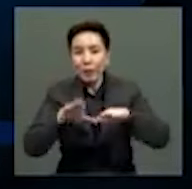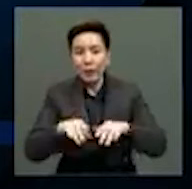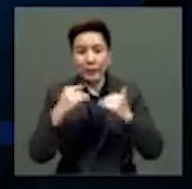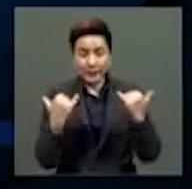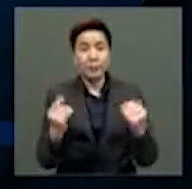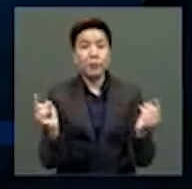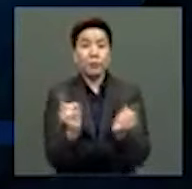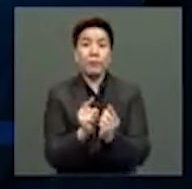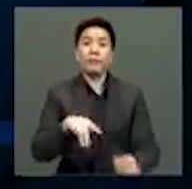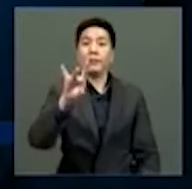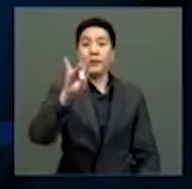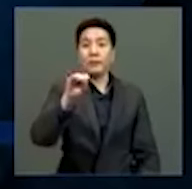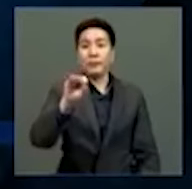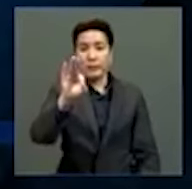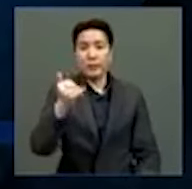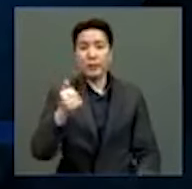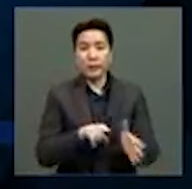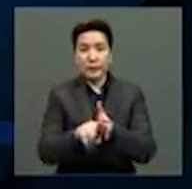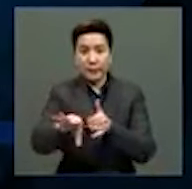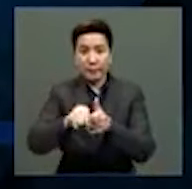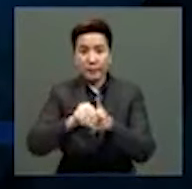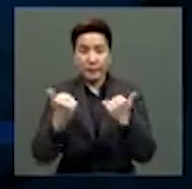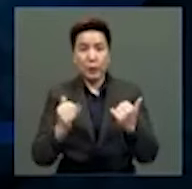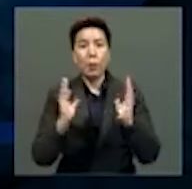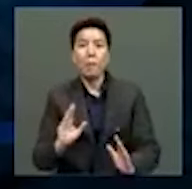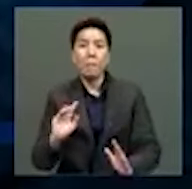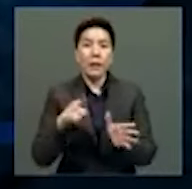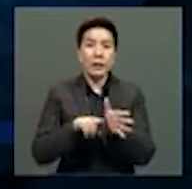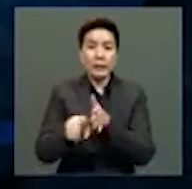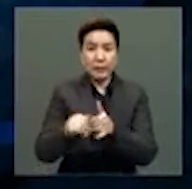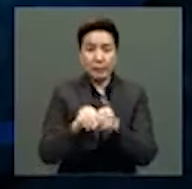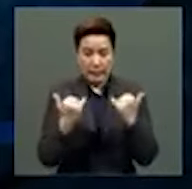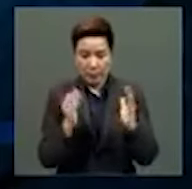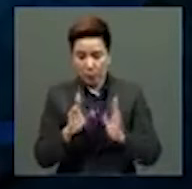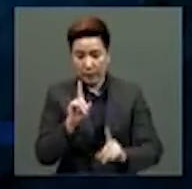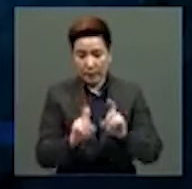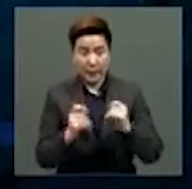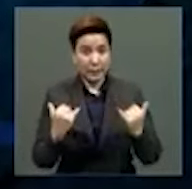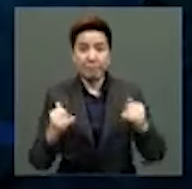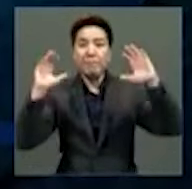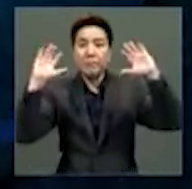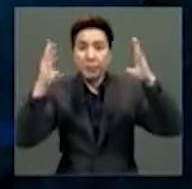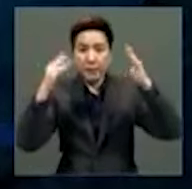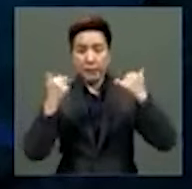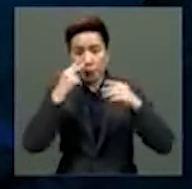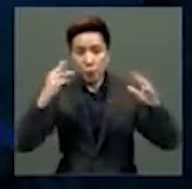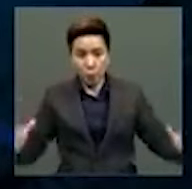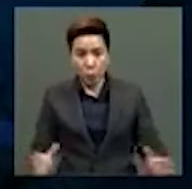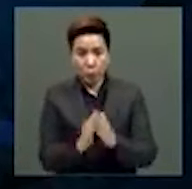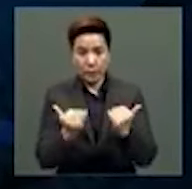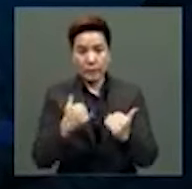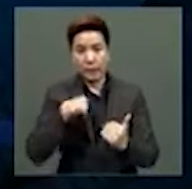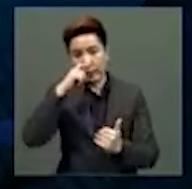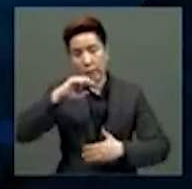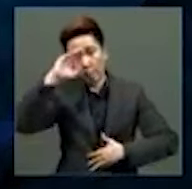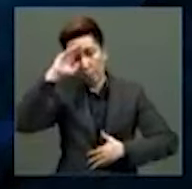ค่ะ89รายเป็นการรายงานผู้ติดเชื้อรายใหม่นะคะวันนี้ไม่มีผู้เสียชีวิตค่ะรวมแล้วเนี่ยนะคะมี